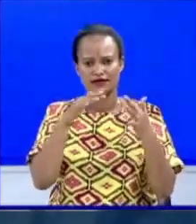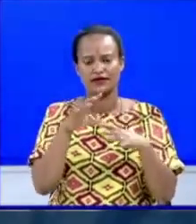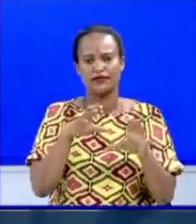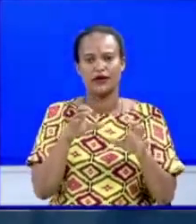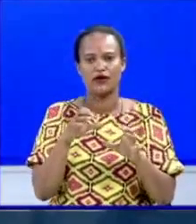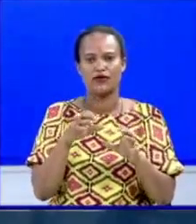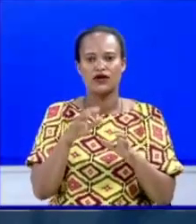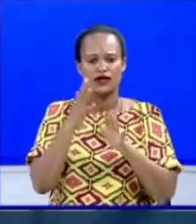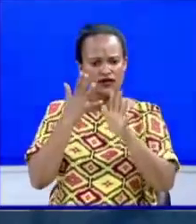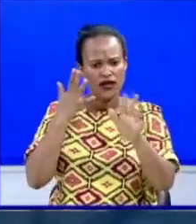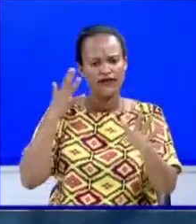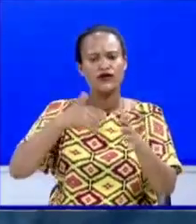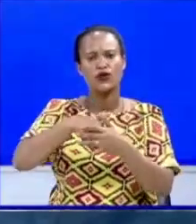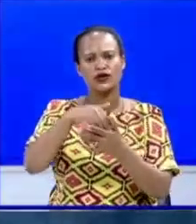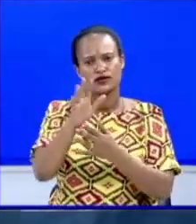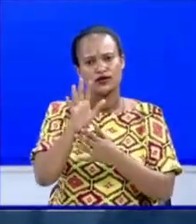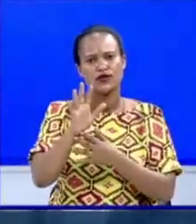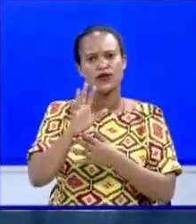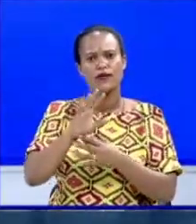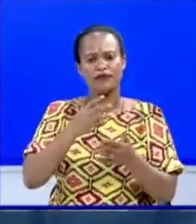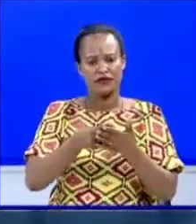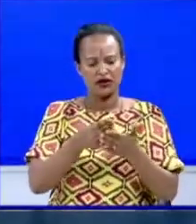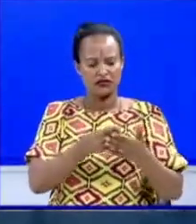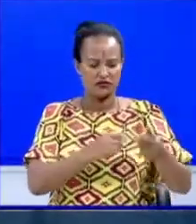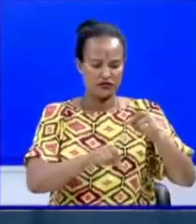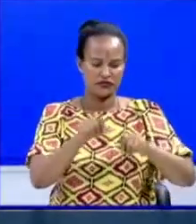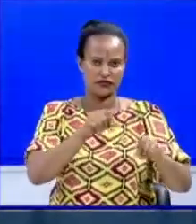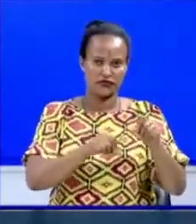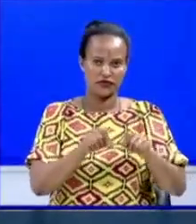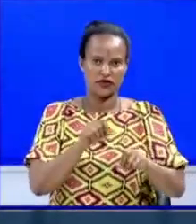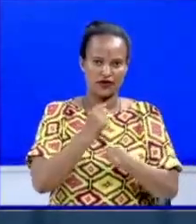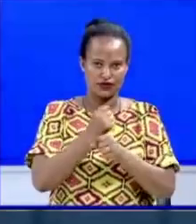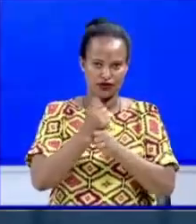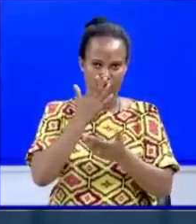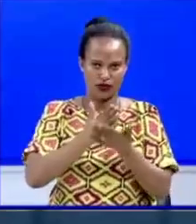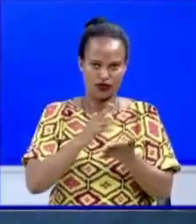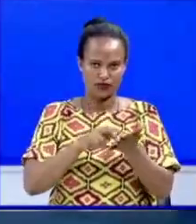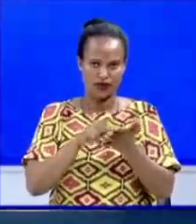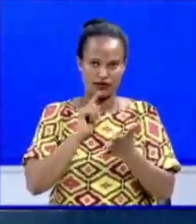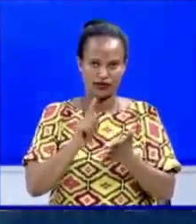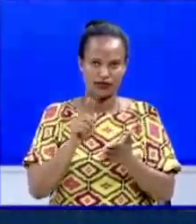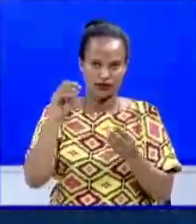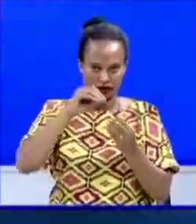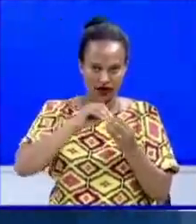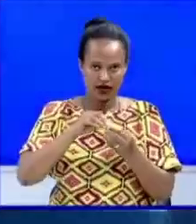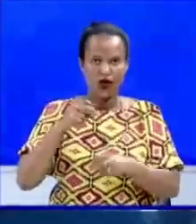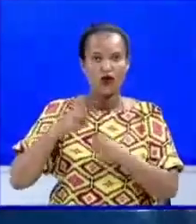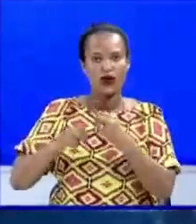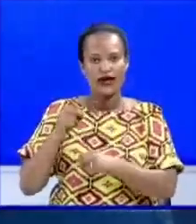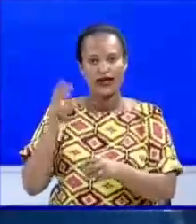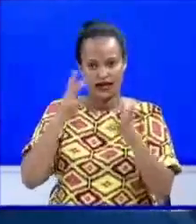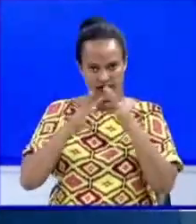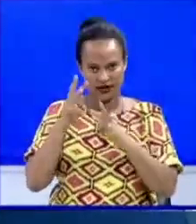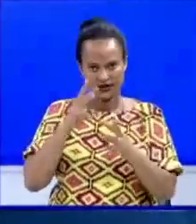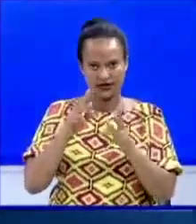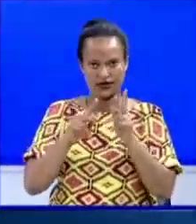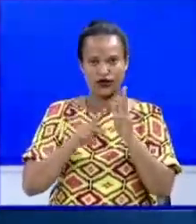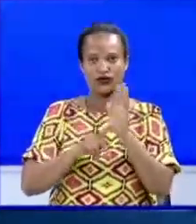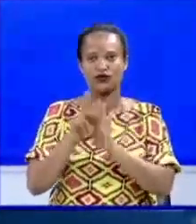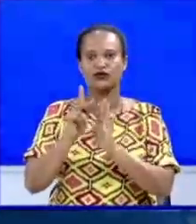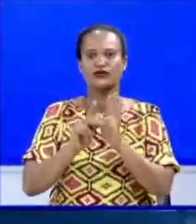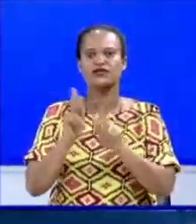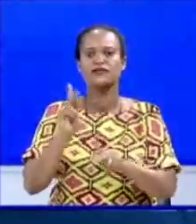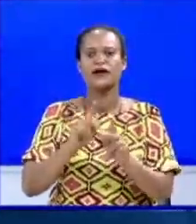ሰልፊ ምውፃእ ድዩ ልመኸተ ገንዘብ ምውፃእ ድዩ ስራሕ ኣቋሪፁ ማለት እዩ። ከዚ እንደገና ወገነ ህዝበይ ተቸጊሩ ኢሉ ካብ